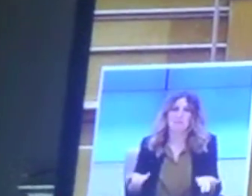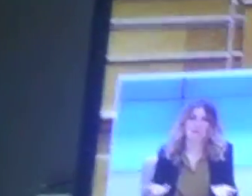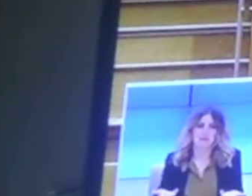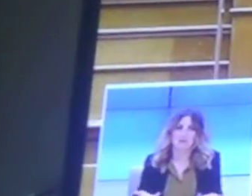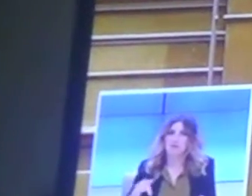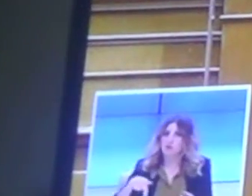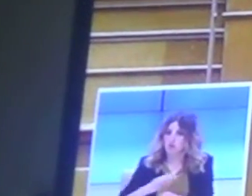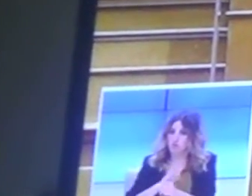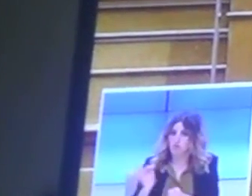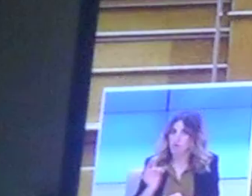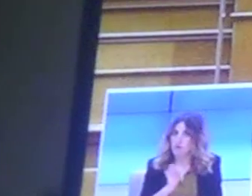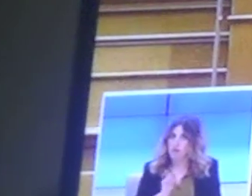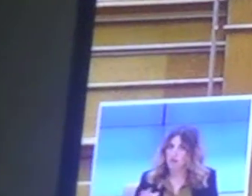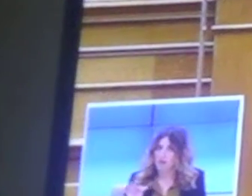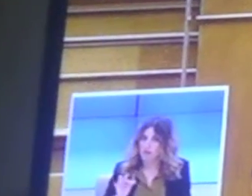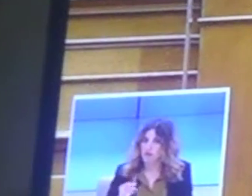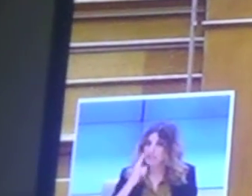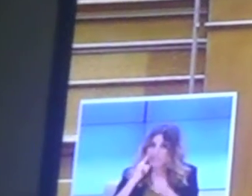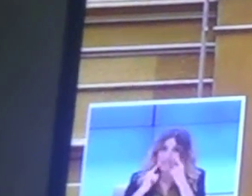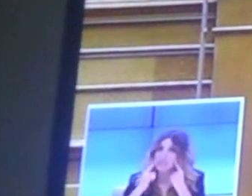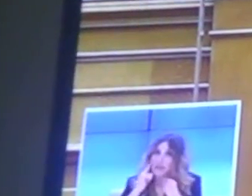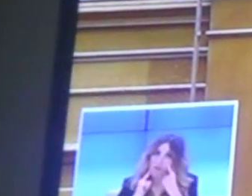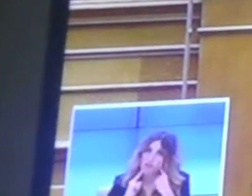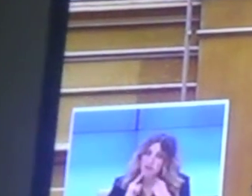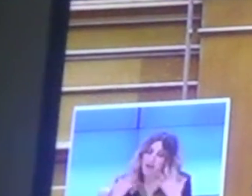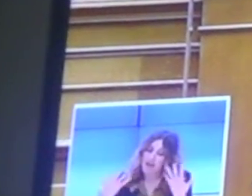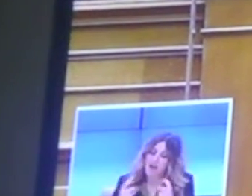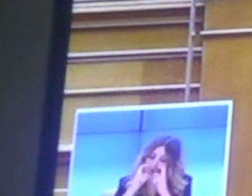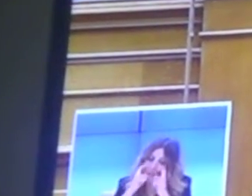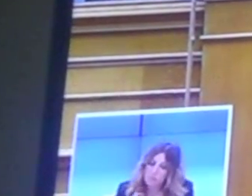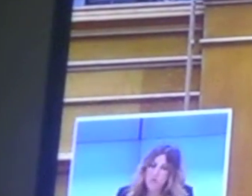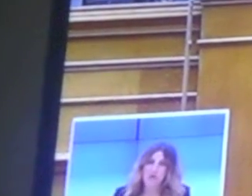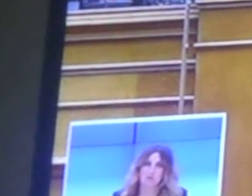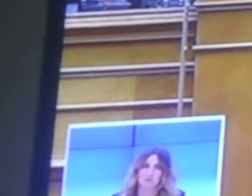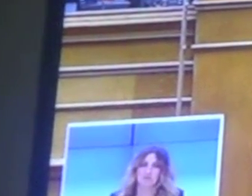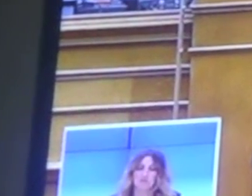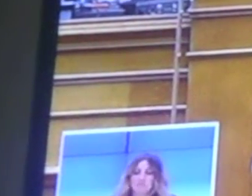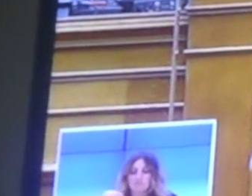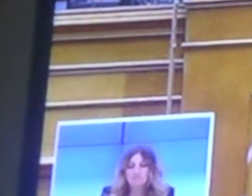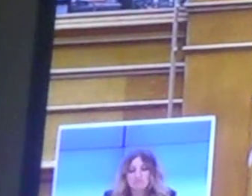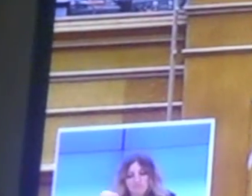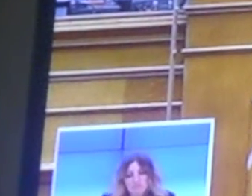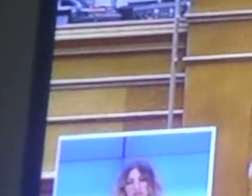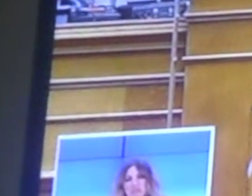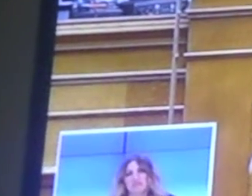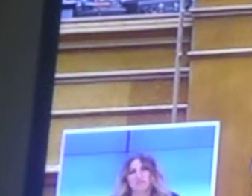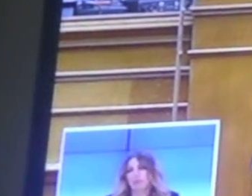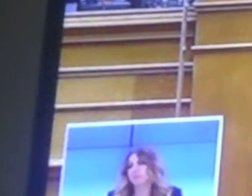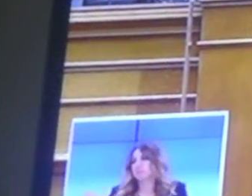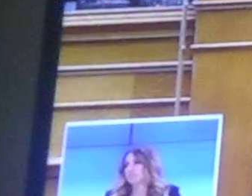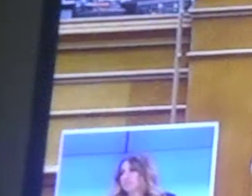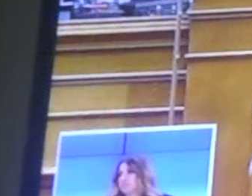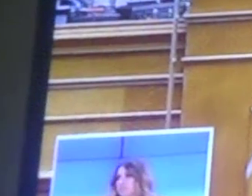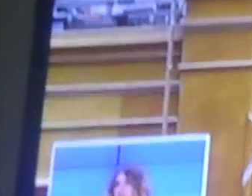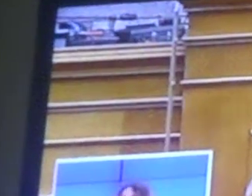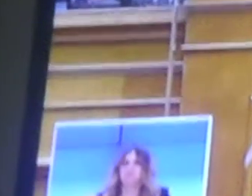καθενό εξημό να παρευρίσκεται την ώρα που μιλάει ο Πρωθυπουργό τουλάχιστον κατά το ίμιση. Είναι μια